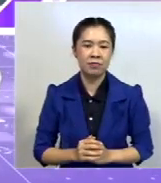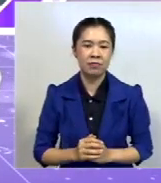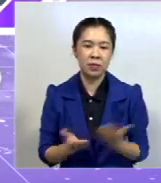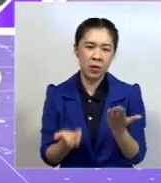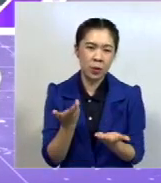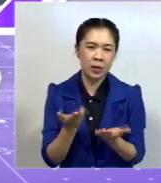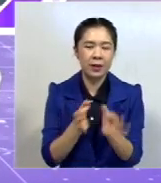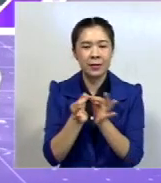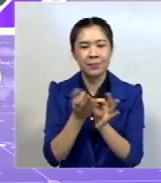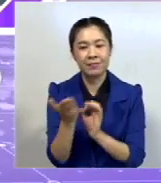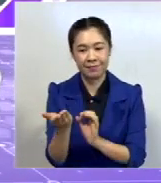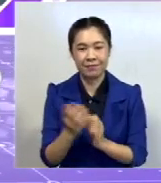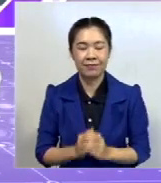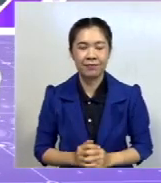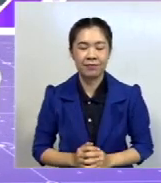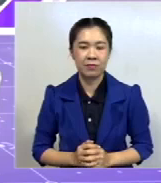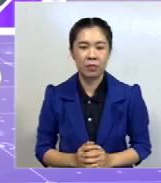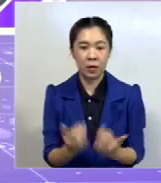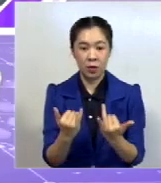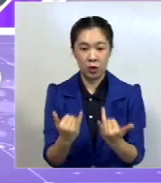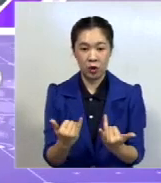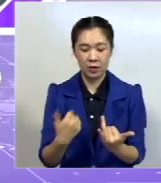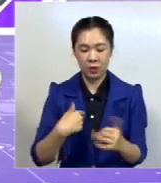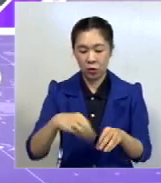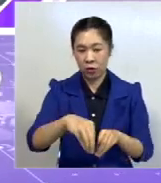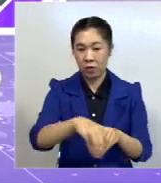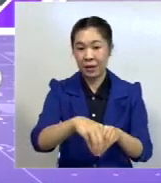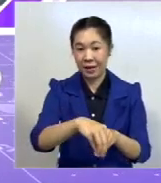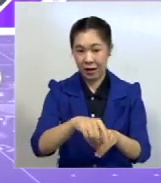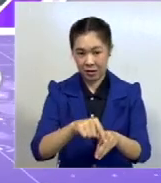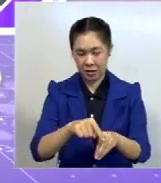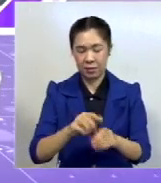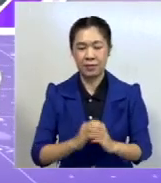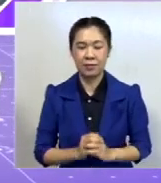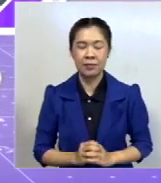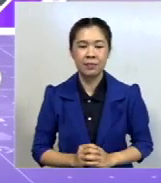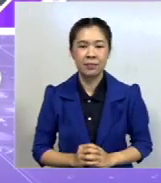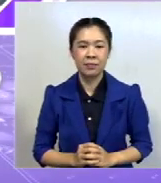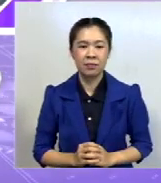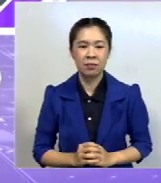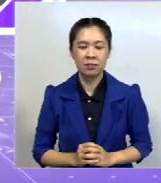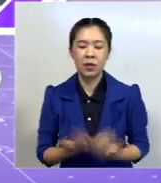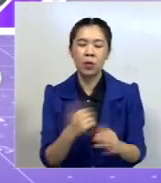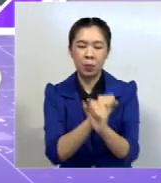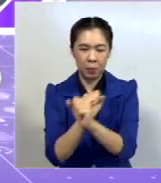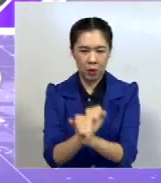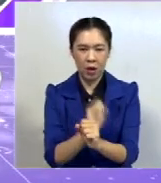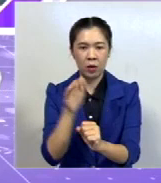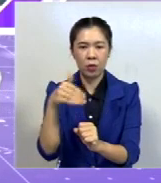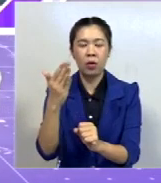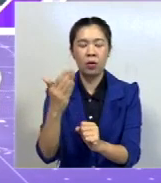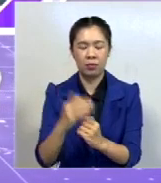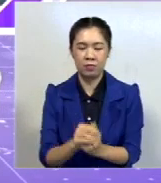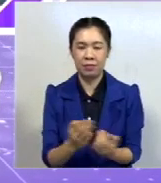ายังไงบ้างอะคะ ตอนนี้ในบริเวณใกล้เคียงตอนนี้เราก็จำเป็นจะต้องกันไว้ก่อนนะครับสำหรับช่วงแบบ